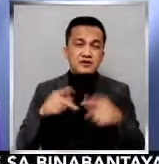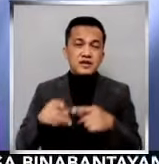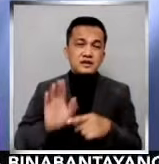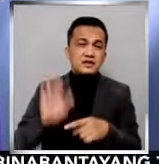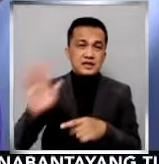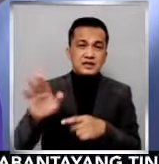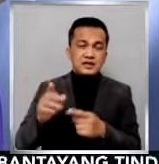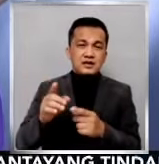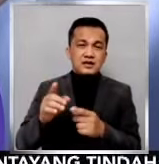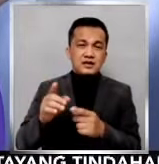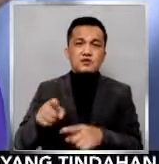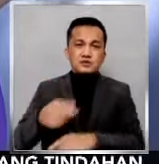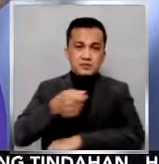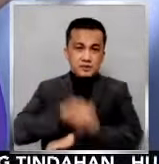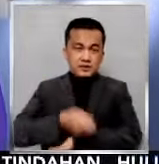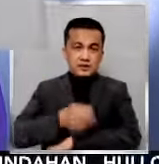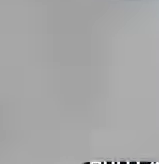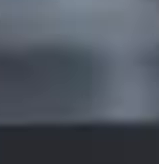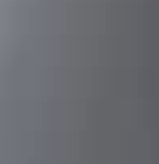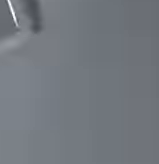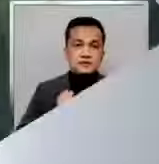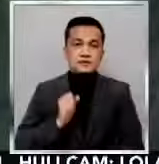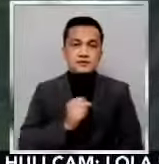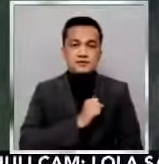Senado. Nakatutok si Maki Pulido.